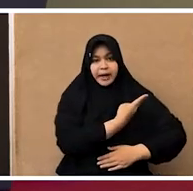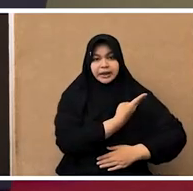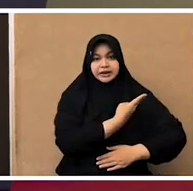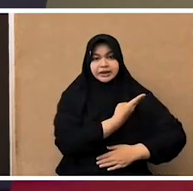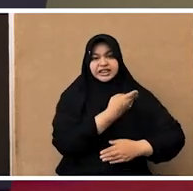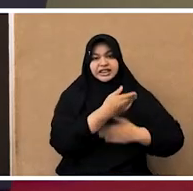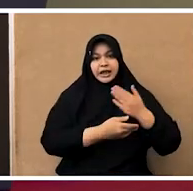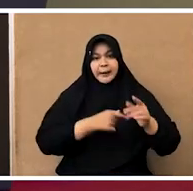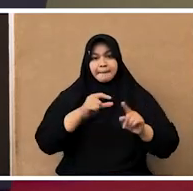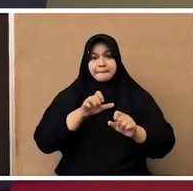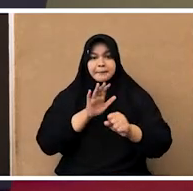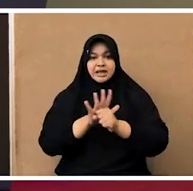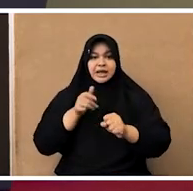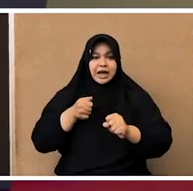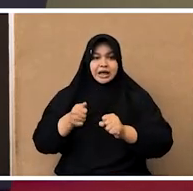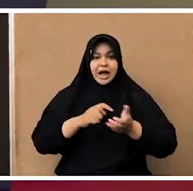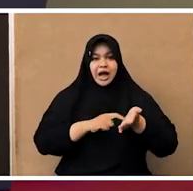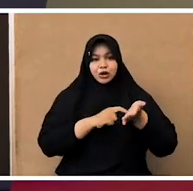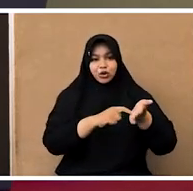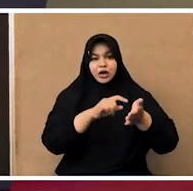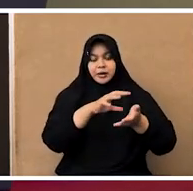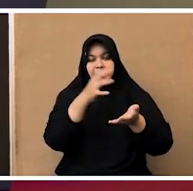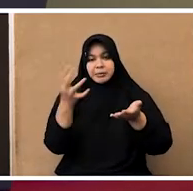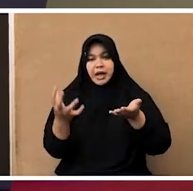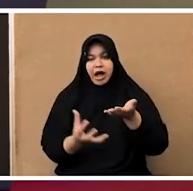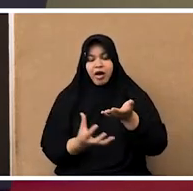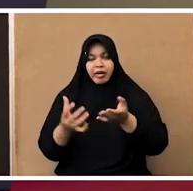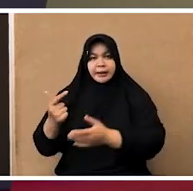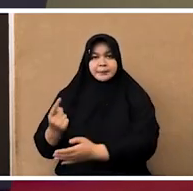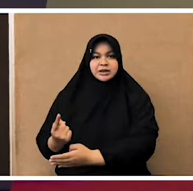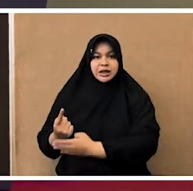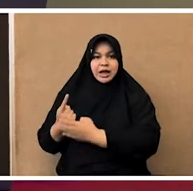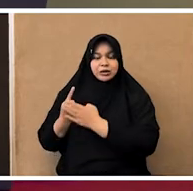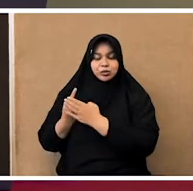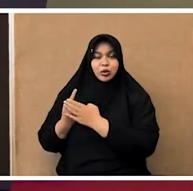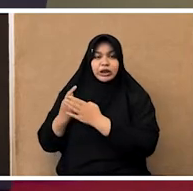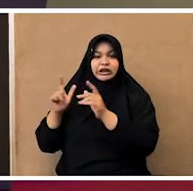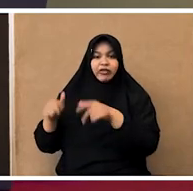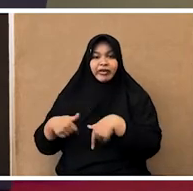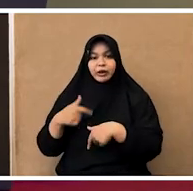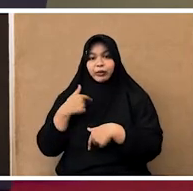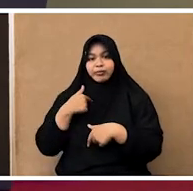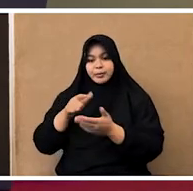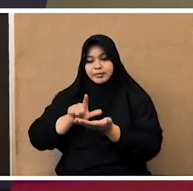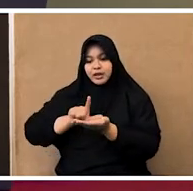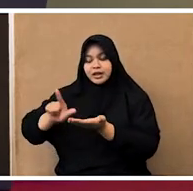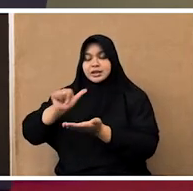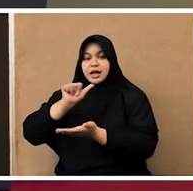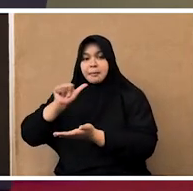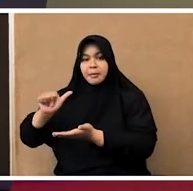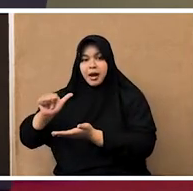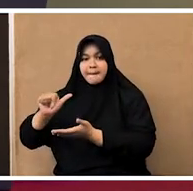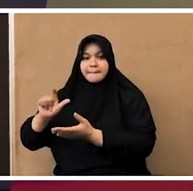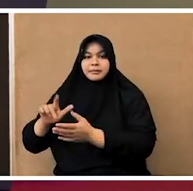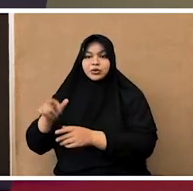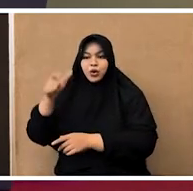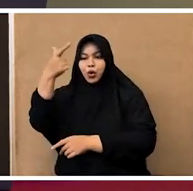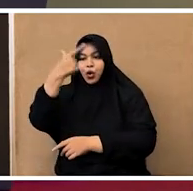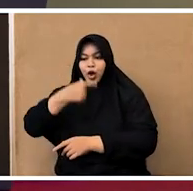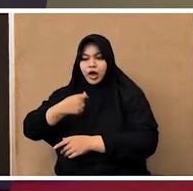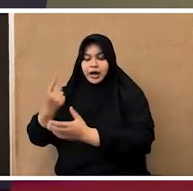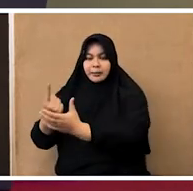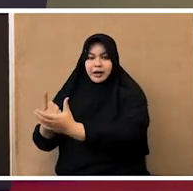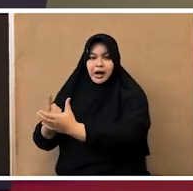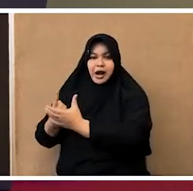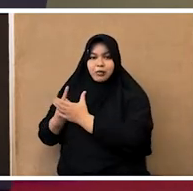berada di bawah Pengampuan yang berhak mengadu merupakan pengampunya kecuali bagi korban tindak